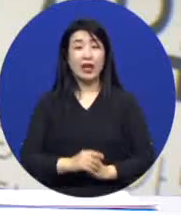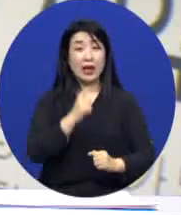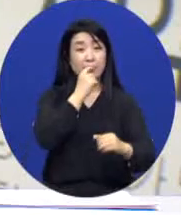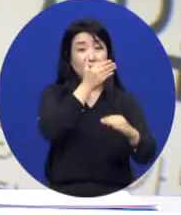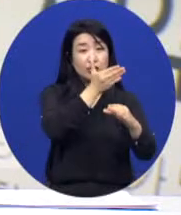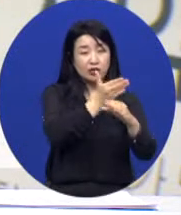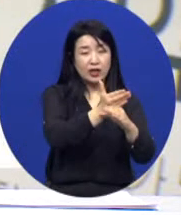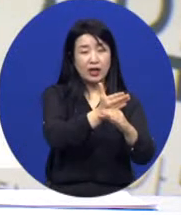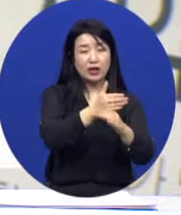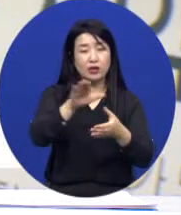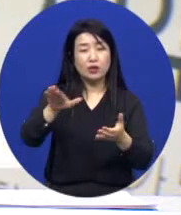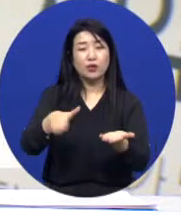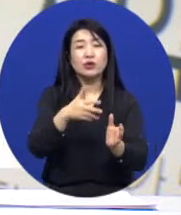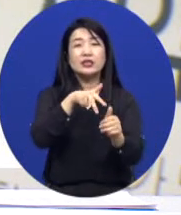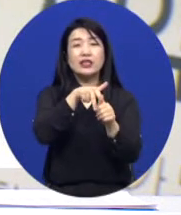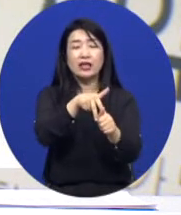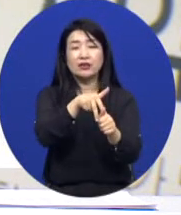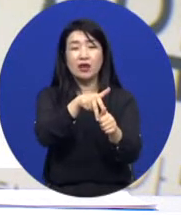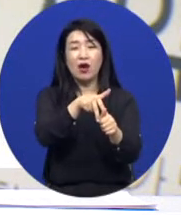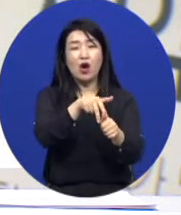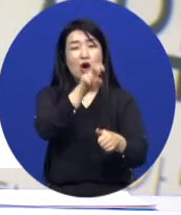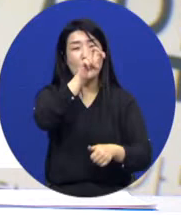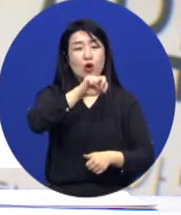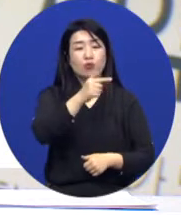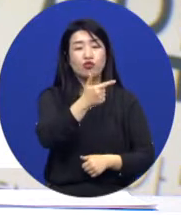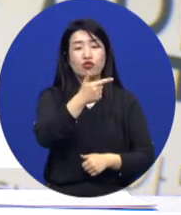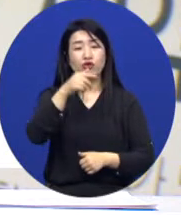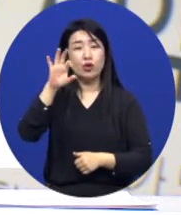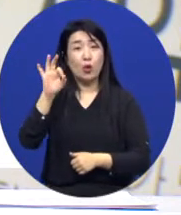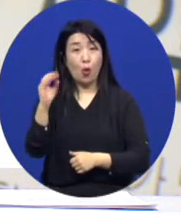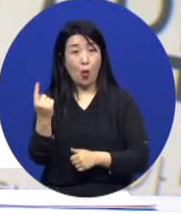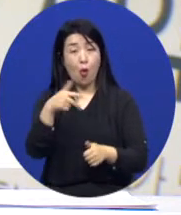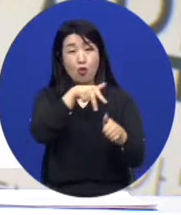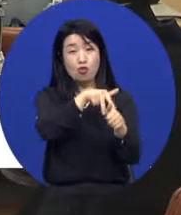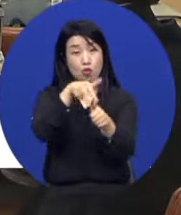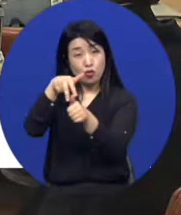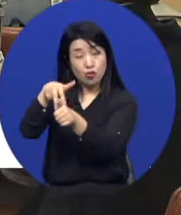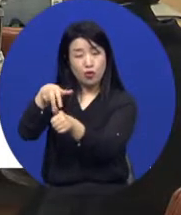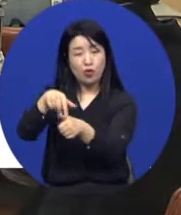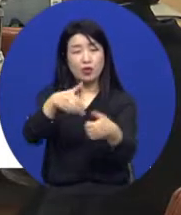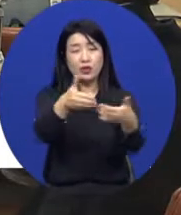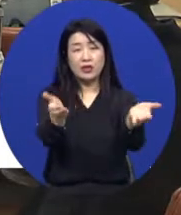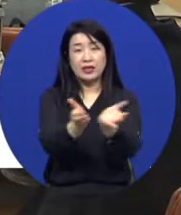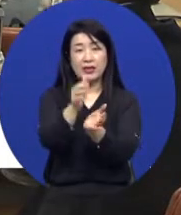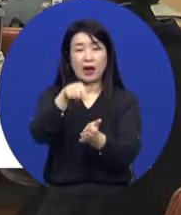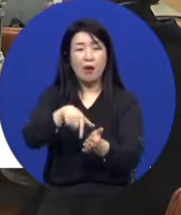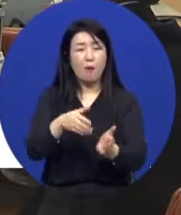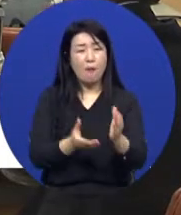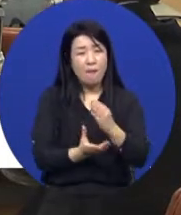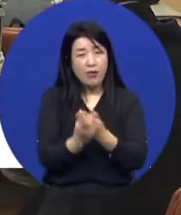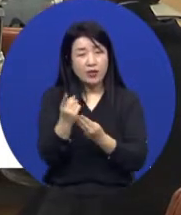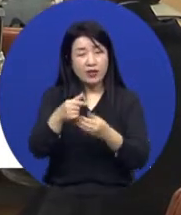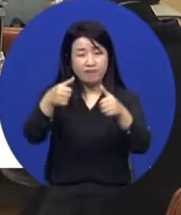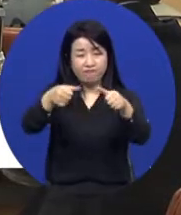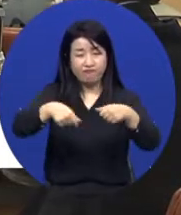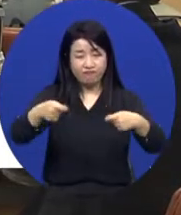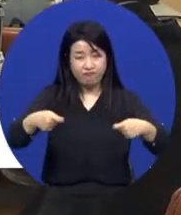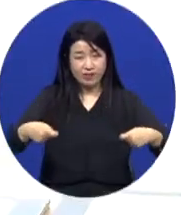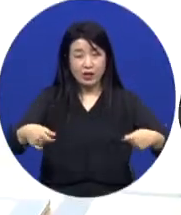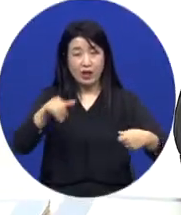더불어민주당 제주도지사 경선 후보자인 문대림 예비후보와 오영훈 예비후보가 제주도당사에서 원팀 서약식을